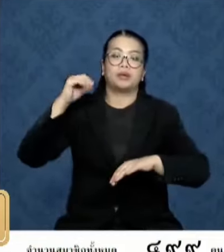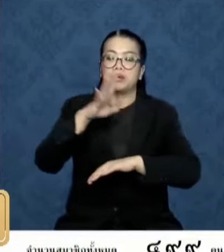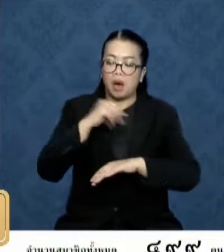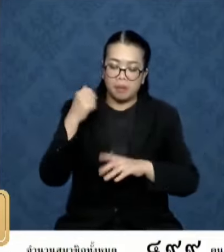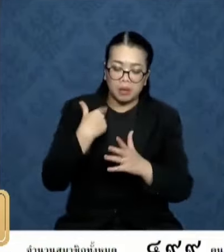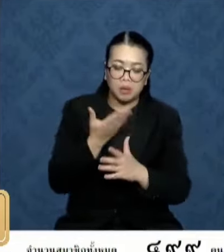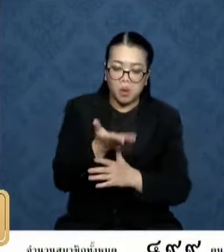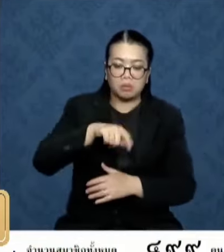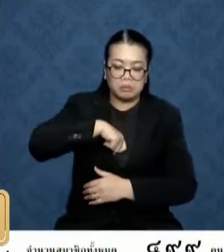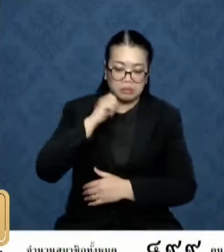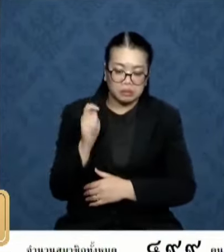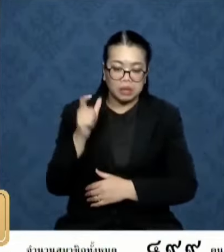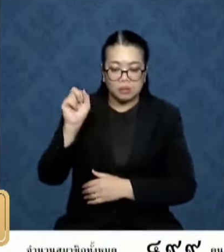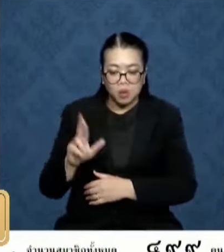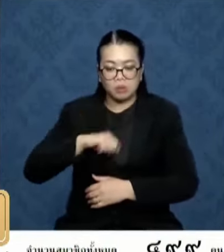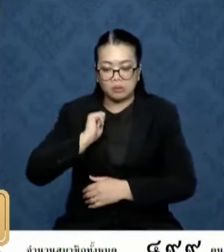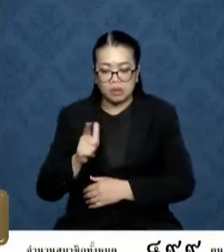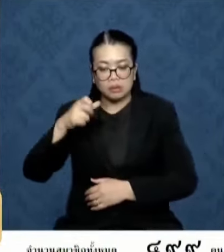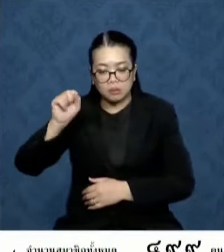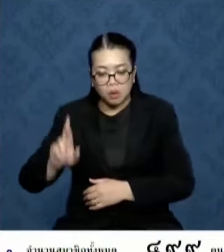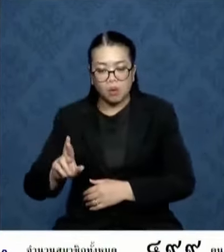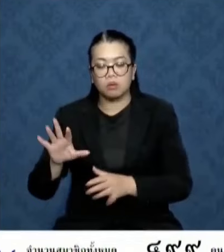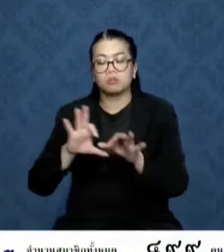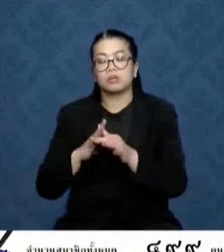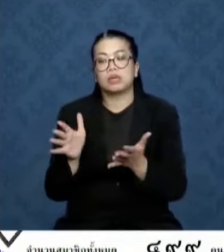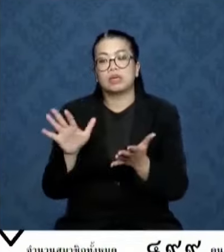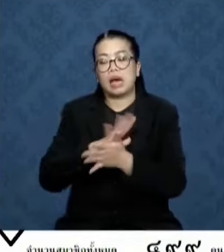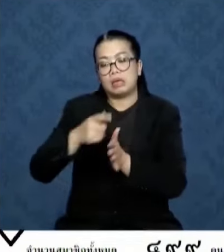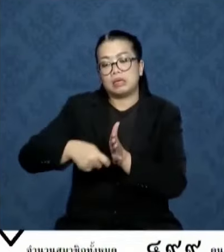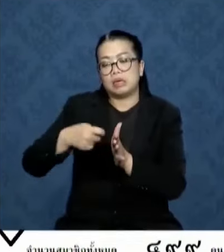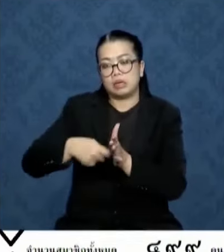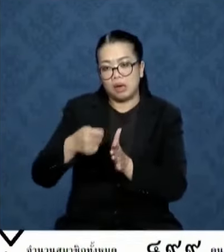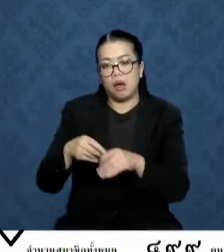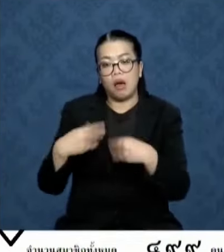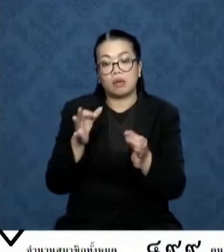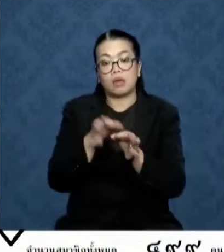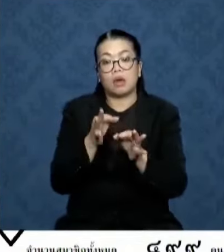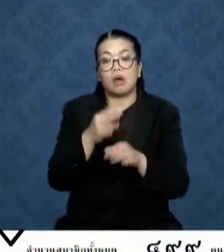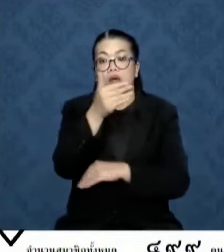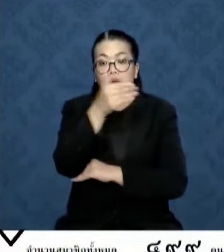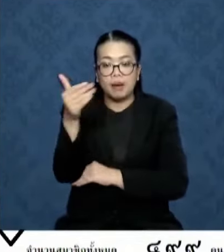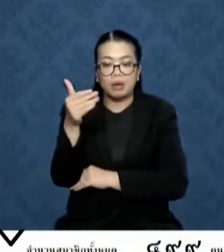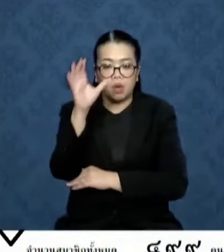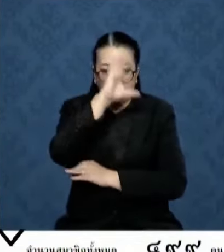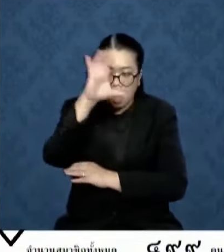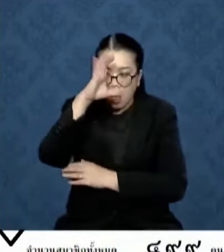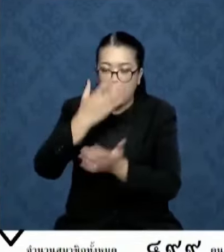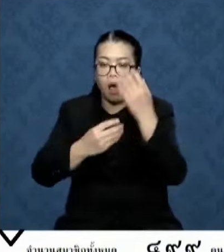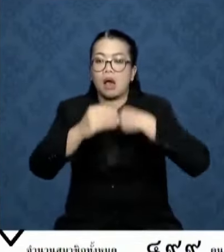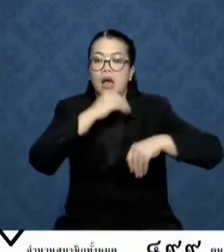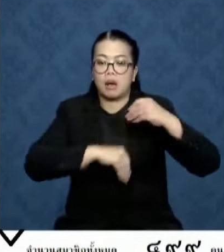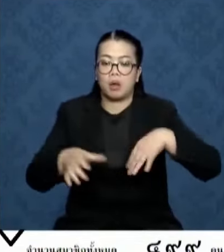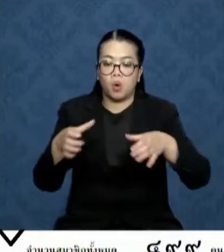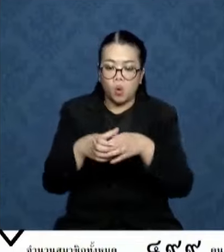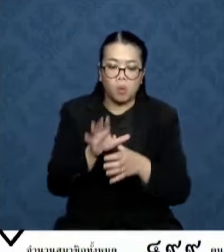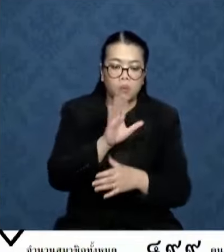็ปอย่างยากรำบ่าครับจนดไมดีอจจะกลเป็นการสรางเงินไขภาวะททำใหแงกรัฐต้องไปเสวงหากำไรก